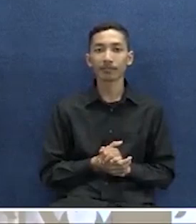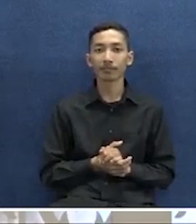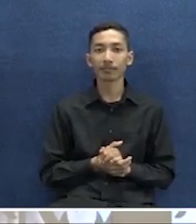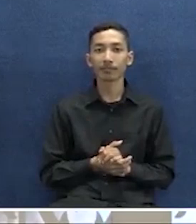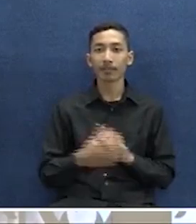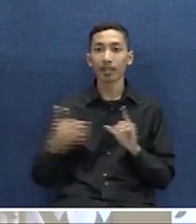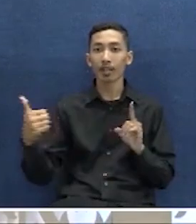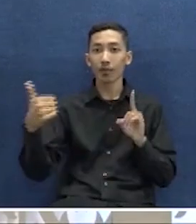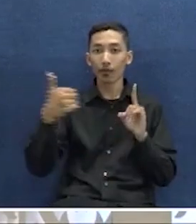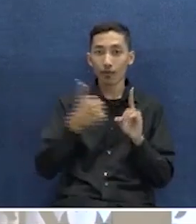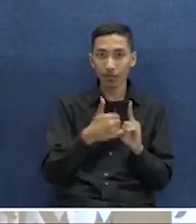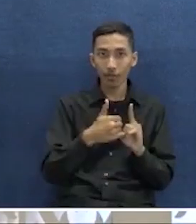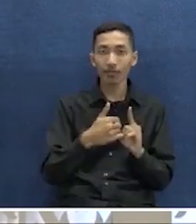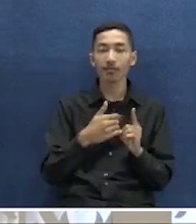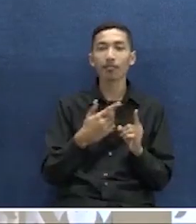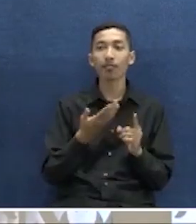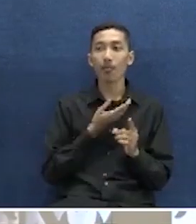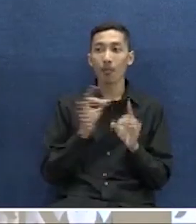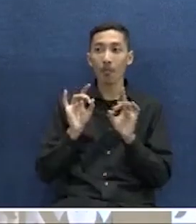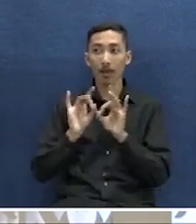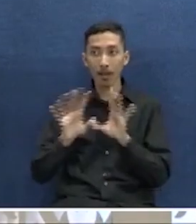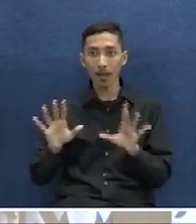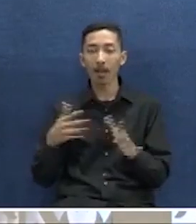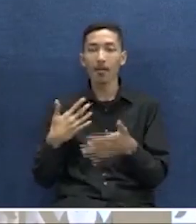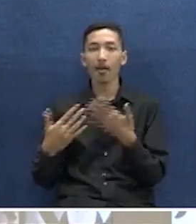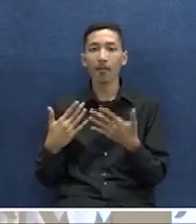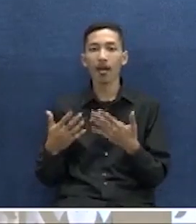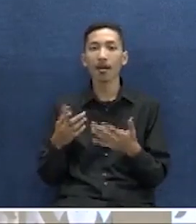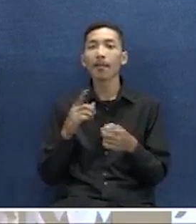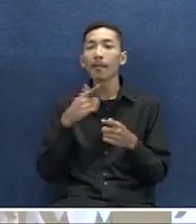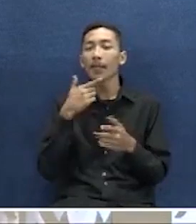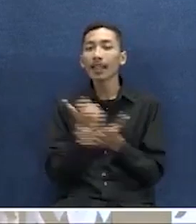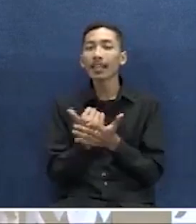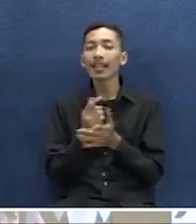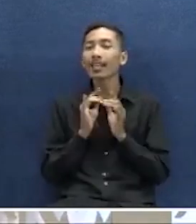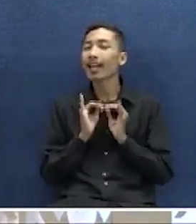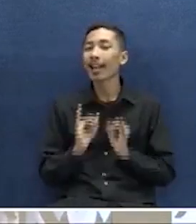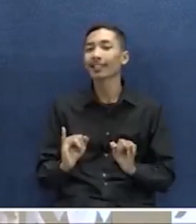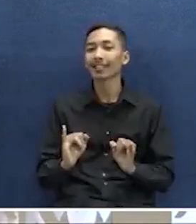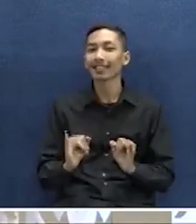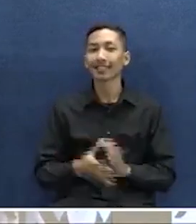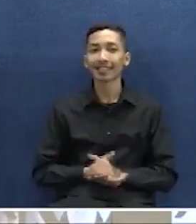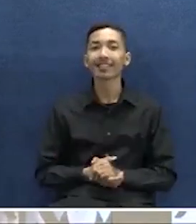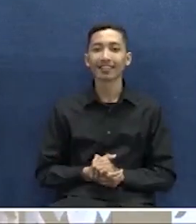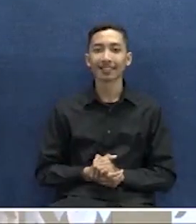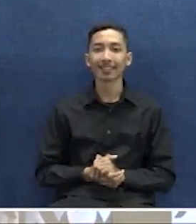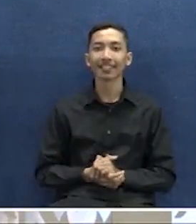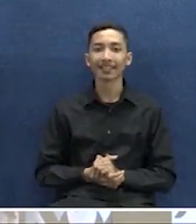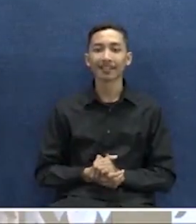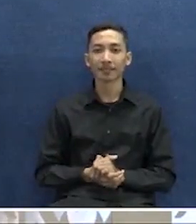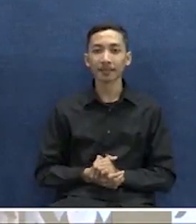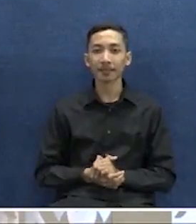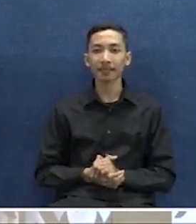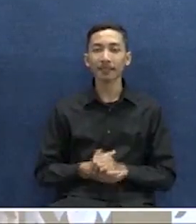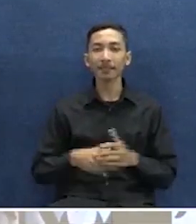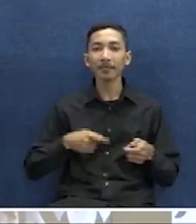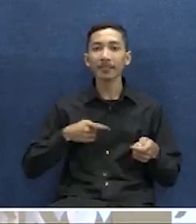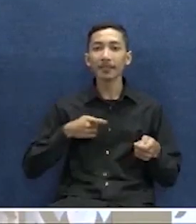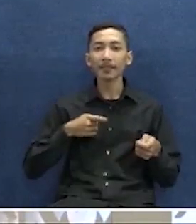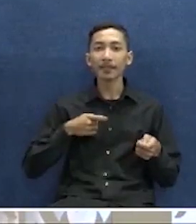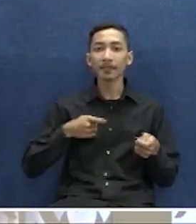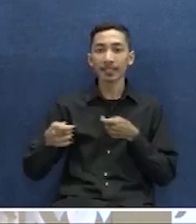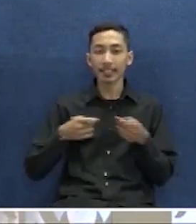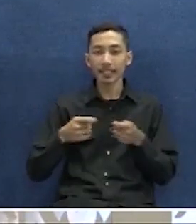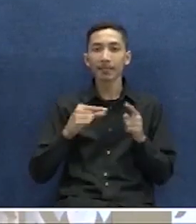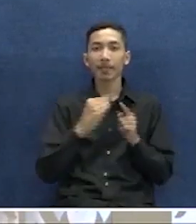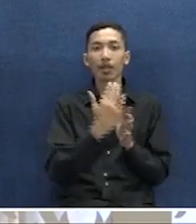Jadilah yang unik dan teman-teman harus Tunjukkan keunikan teman-teman untuk ada keberpihakan kepada bisnis-bisnis Yang menegakkan